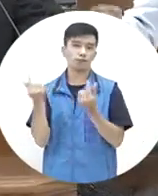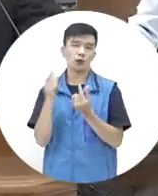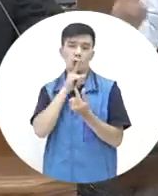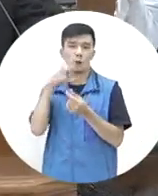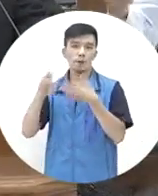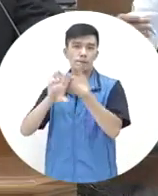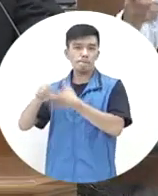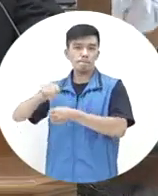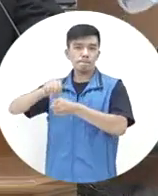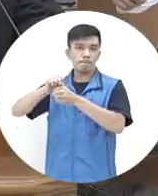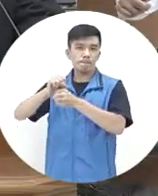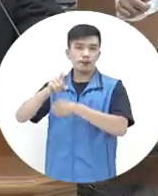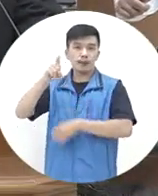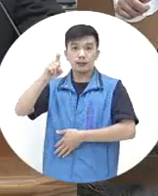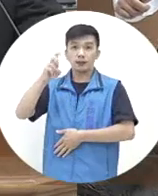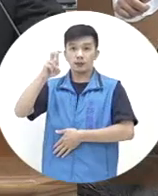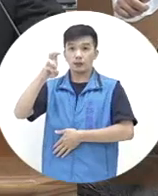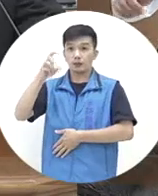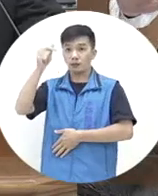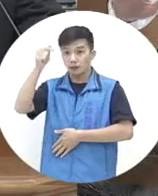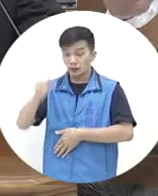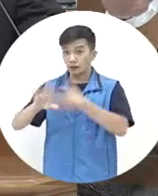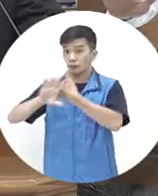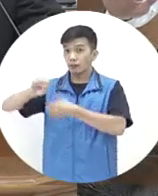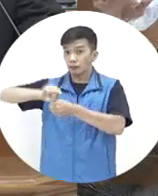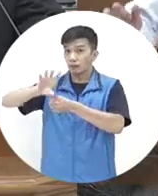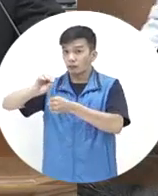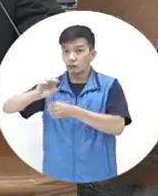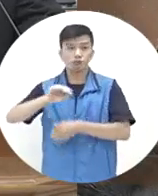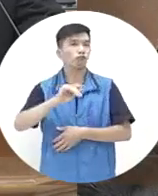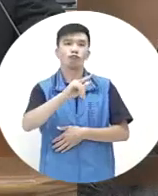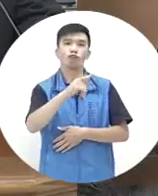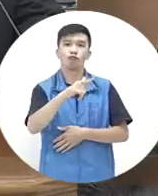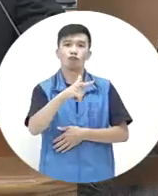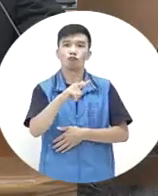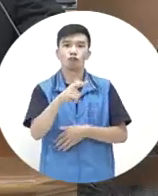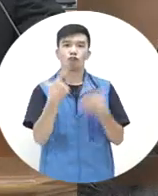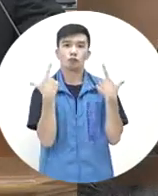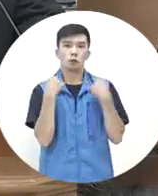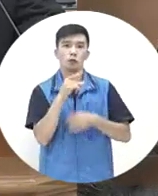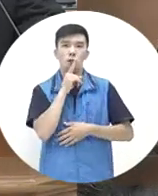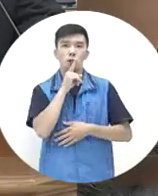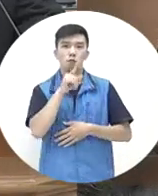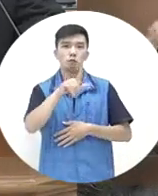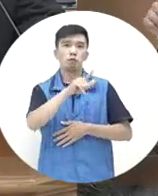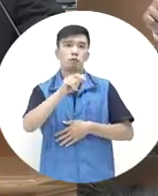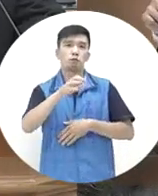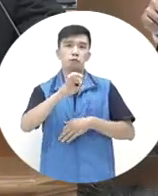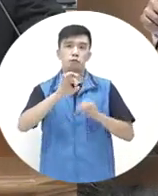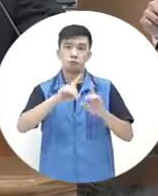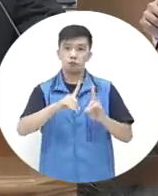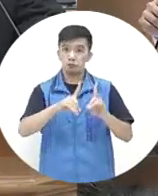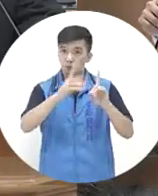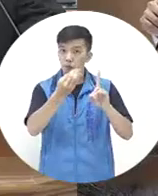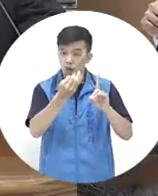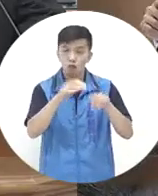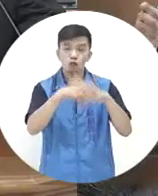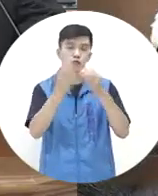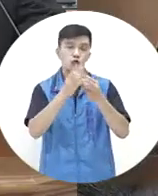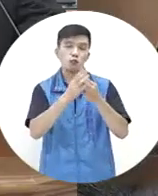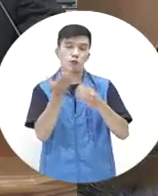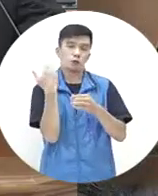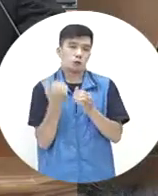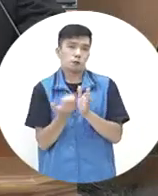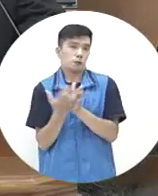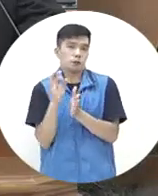再追加20亿，追加3亿，是不是？ 不是原来的工程费没那么高，把物调的费用跟预备费通通投入了。 对，